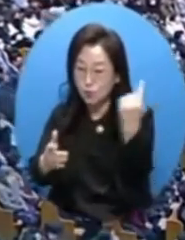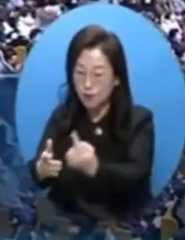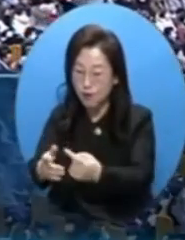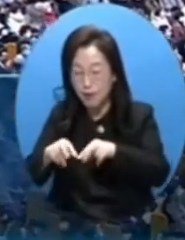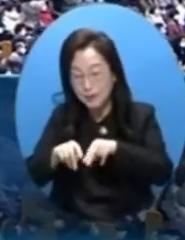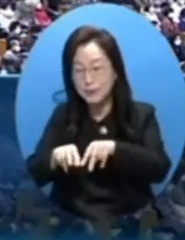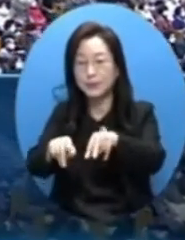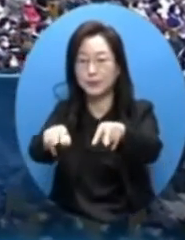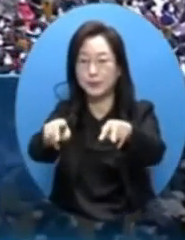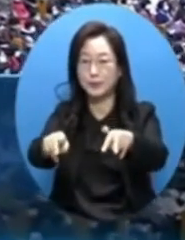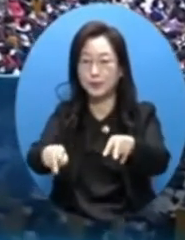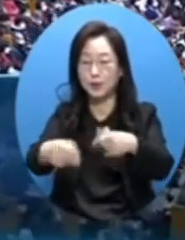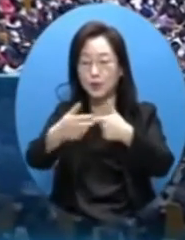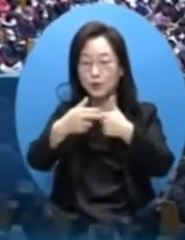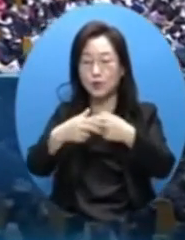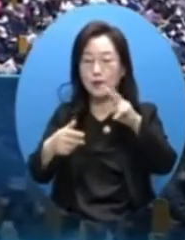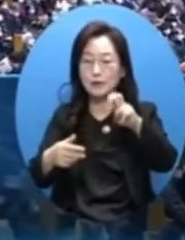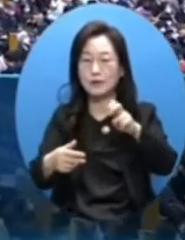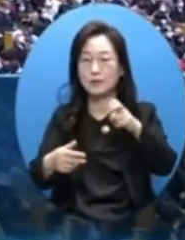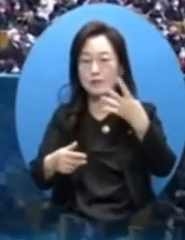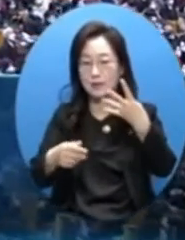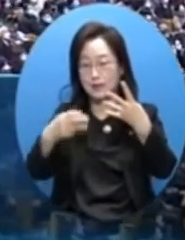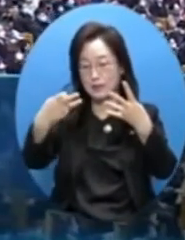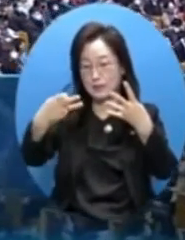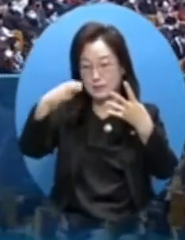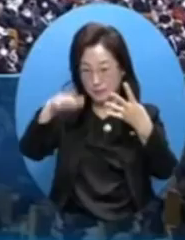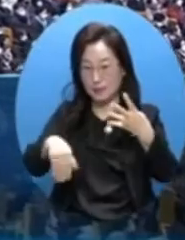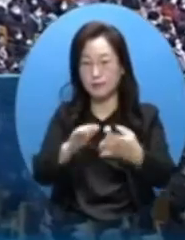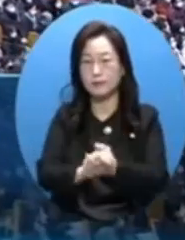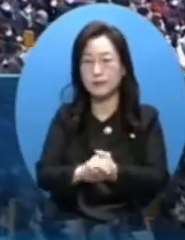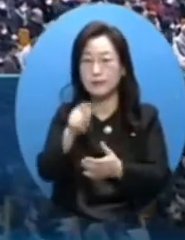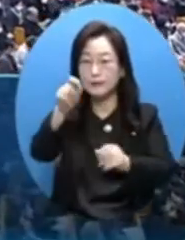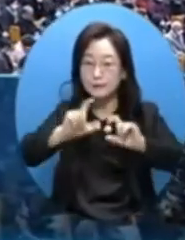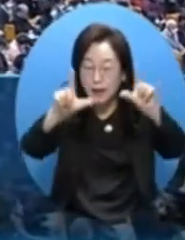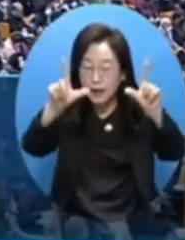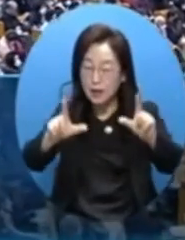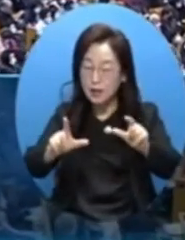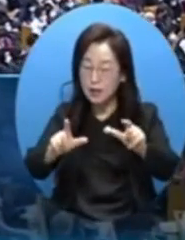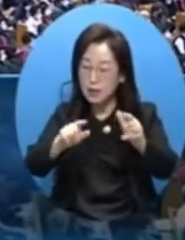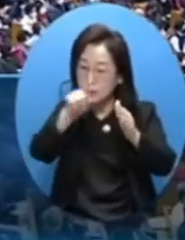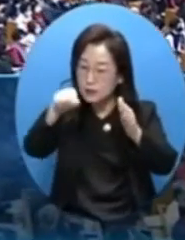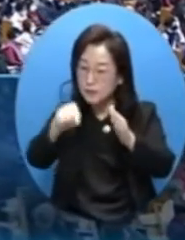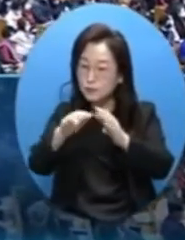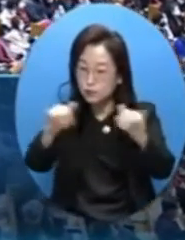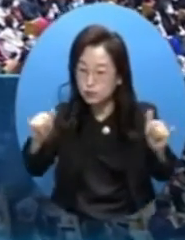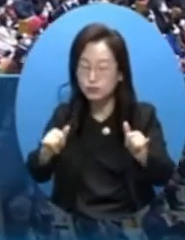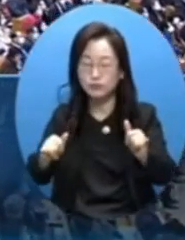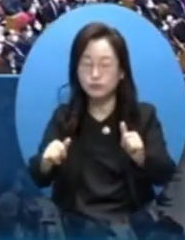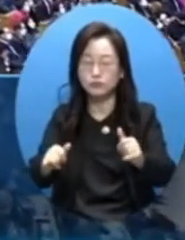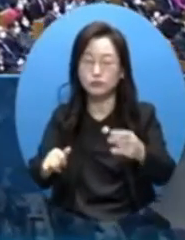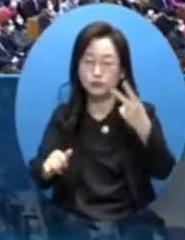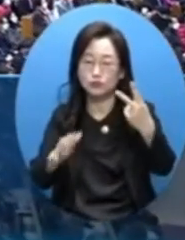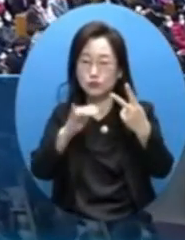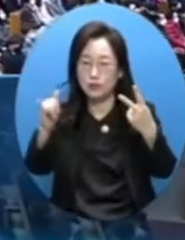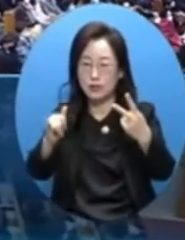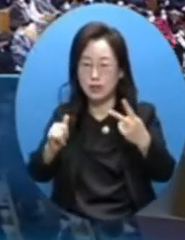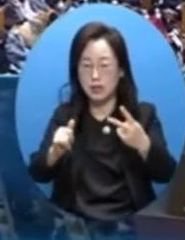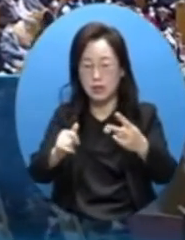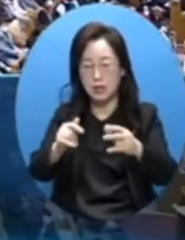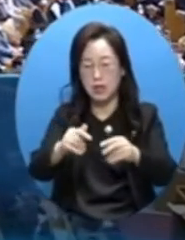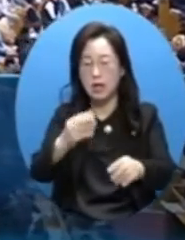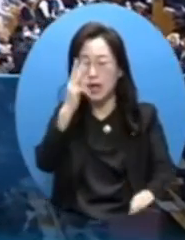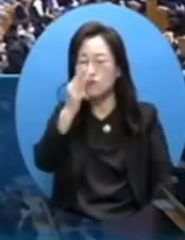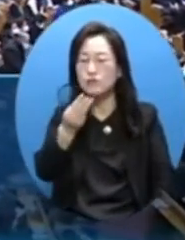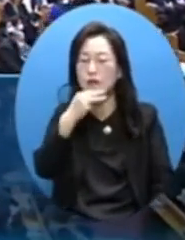누가복음 2장 24장 13절로 16절입니다. 그날에 그들 중 둘이 예루살렘에서 25리 되는 엠마오라 하는 마을로